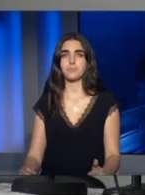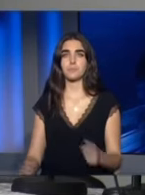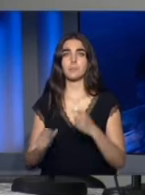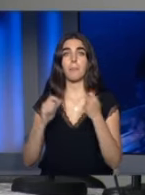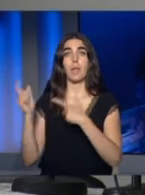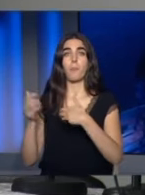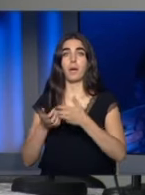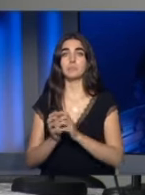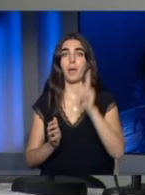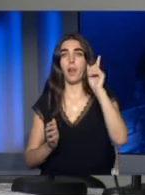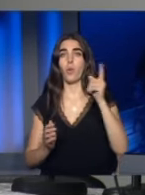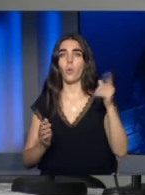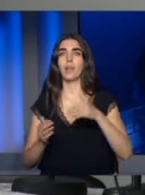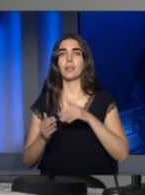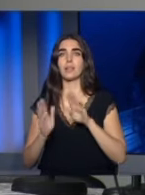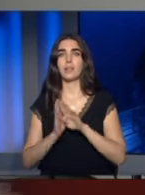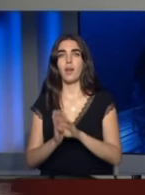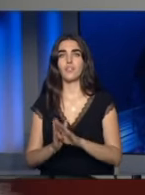المقاومه المقاومه